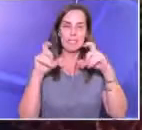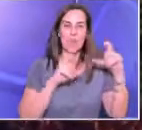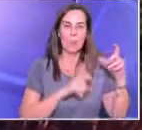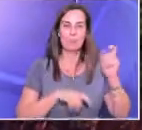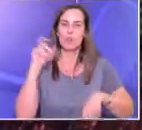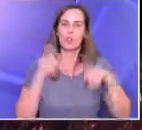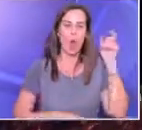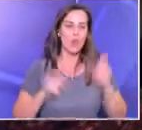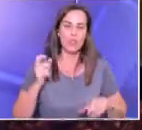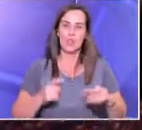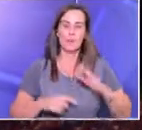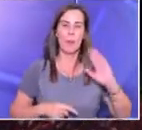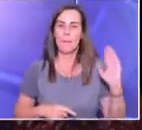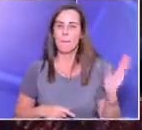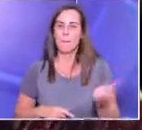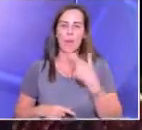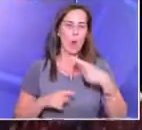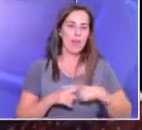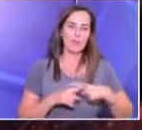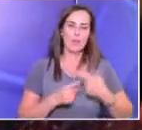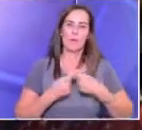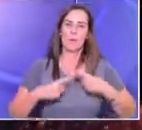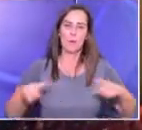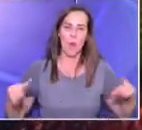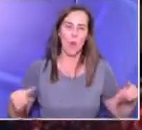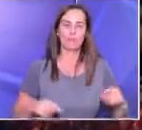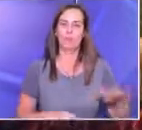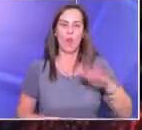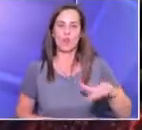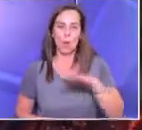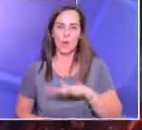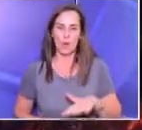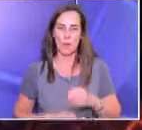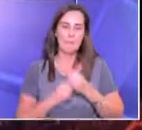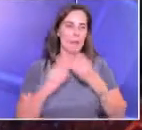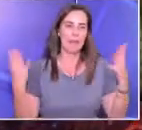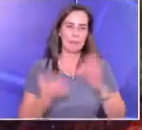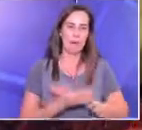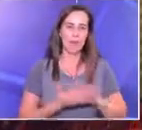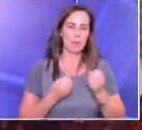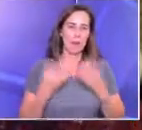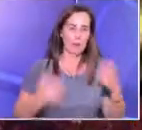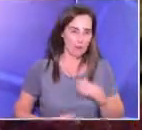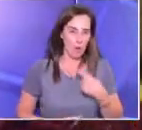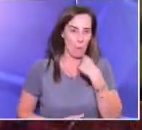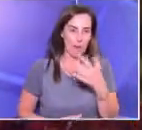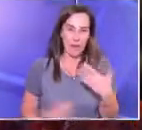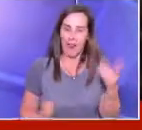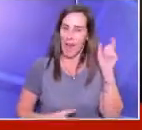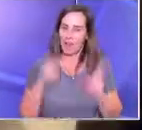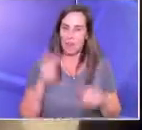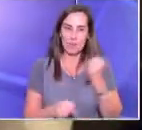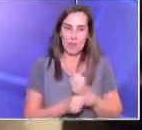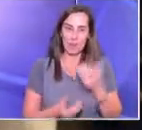של תושבים מכל הסוגים ומכל השכונות. מדהים פשוט, ואני אומרת, אלה אנשים